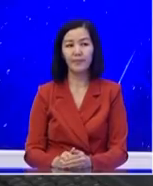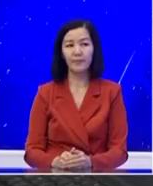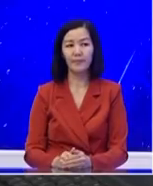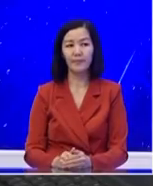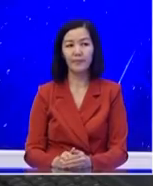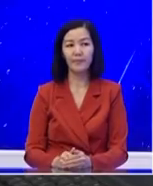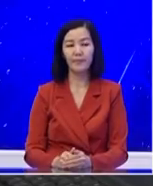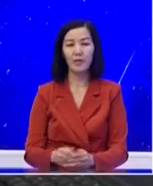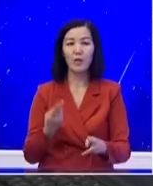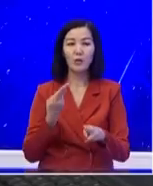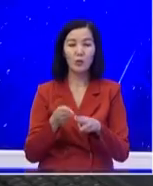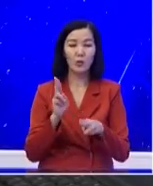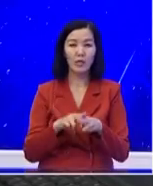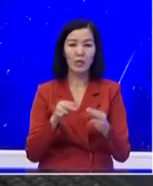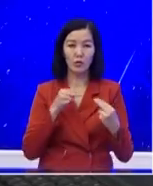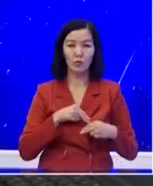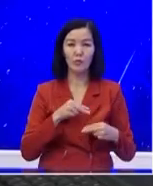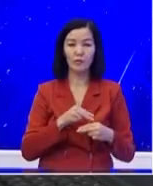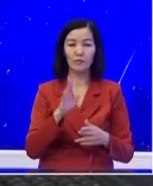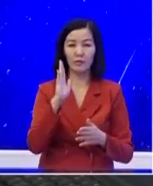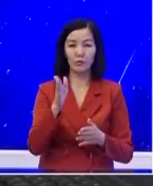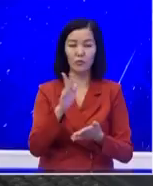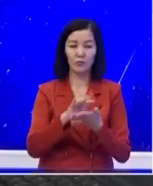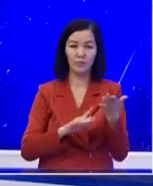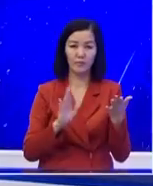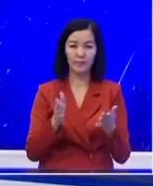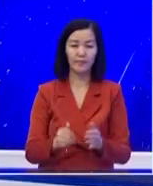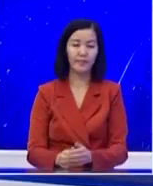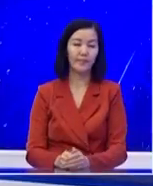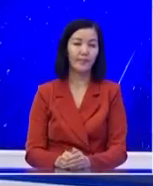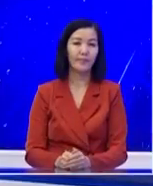отыр. Сондықтан жұмысымызды ары қарай іске асырып жатырмыз.